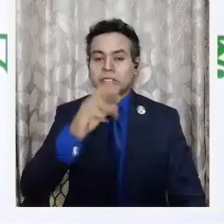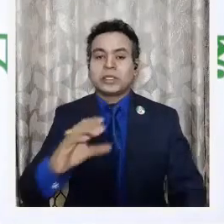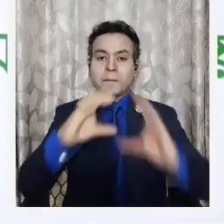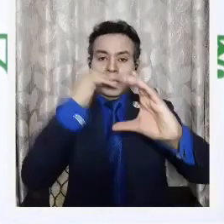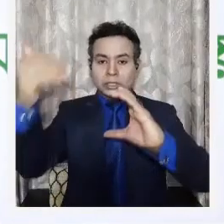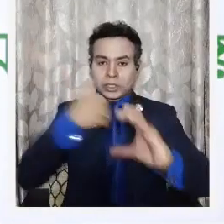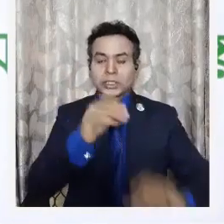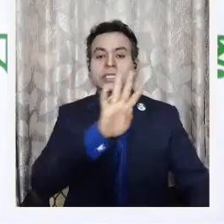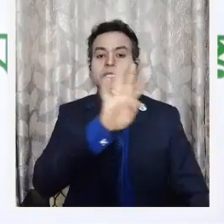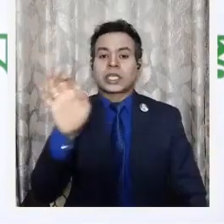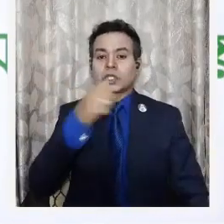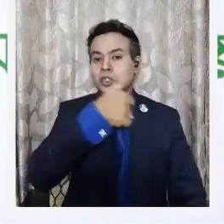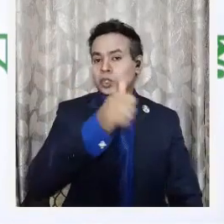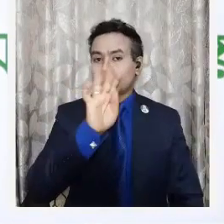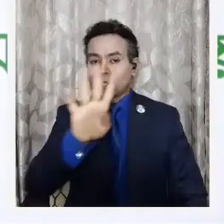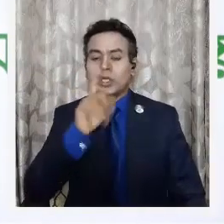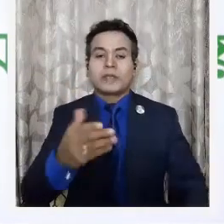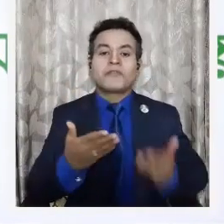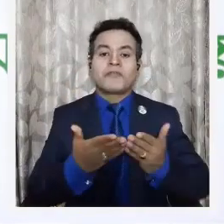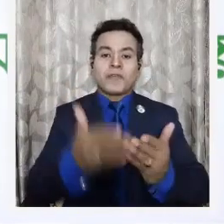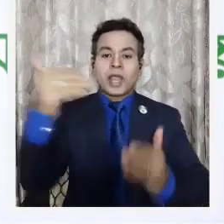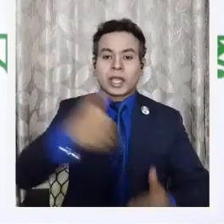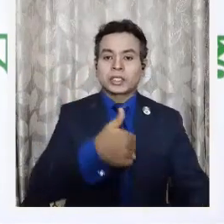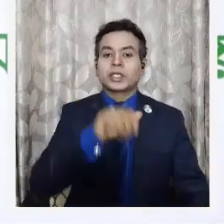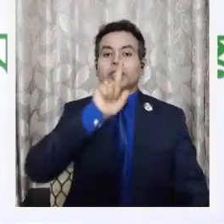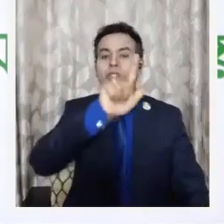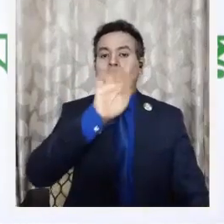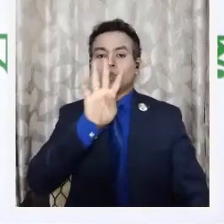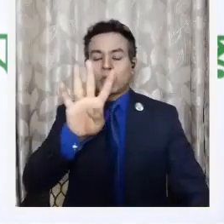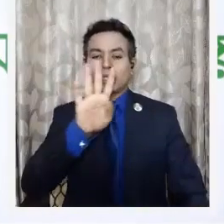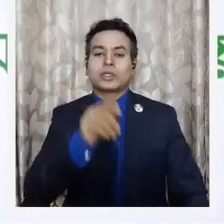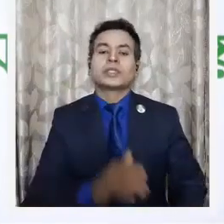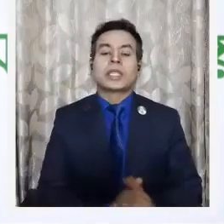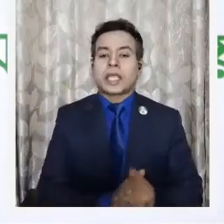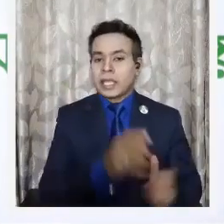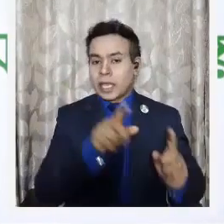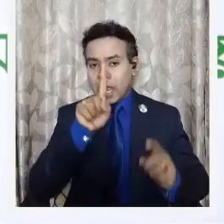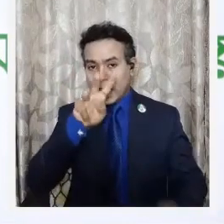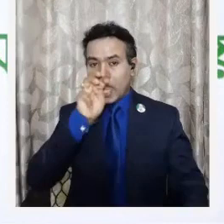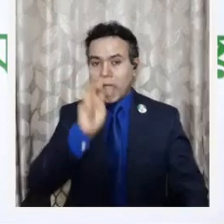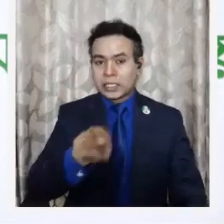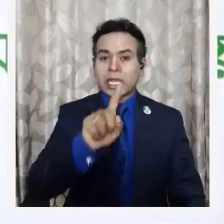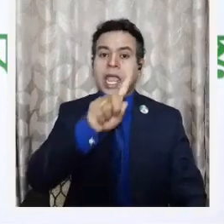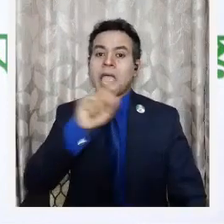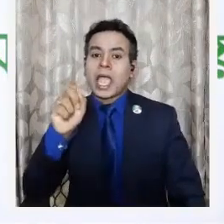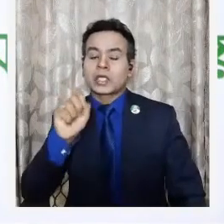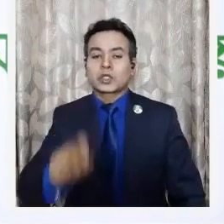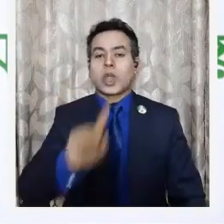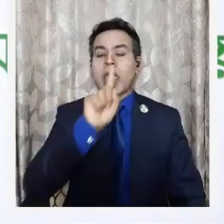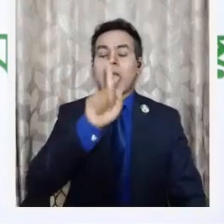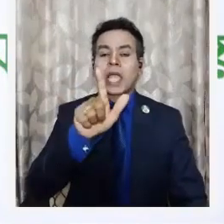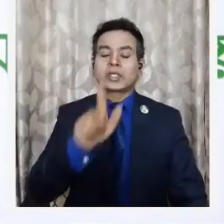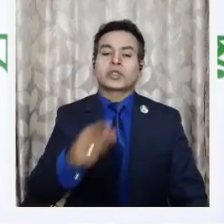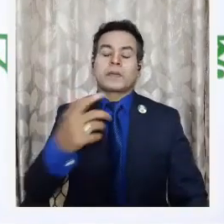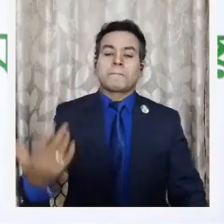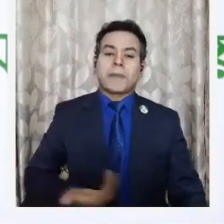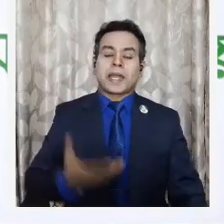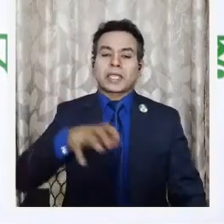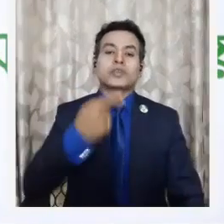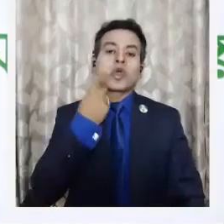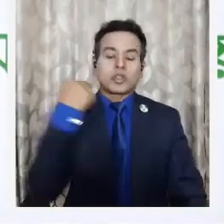24 ঘন্টায় বিমানবন্দরে স্ক্রিনিং হয়েছে 563 জন, স্থলবন্দরে 464 জন, সমুদ্রবন্দরে 74 জন,